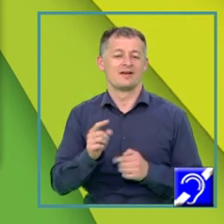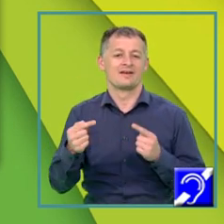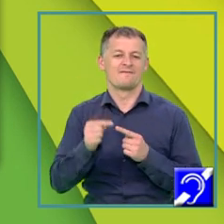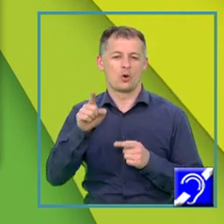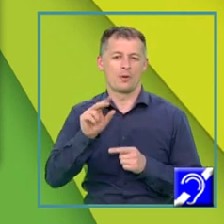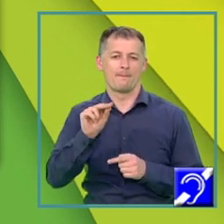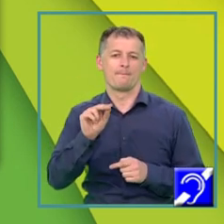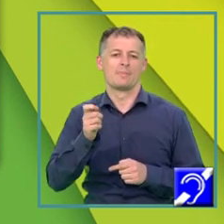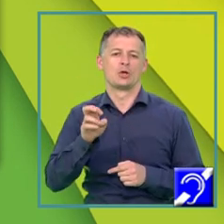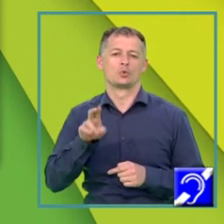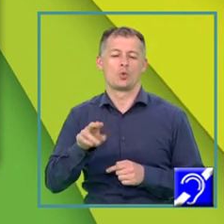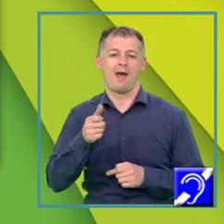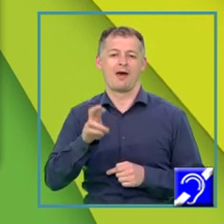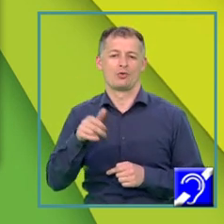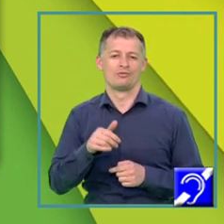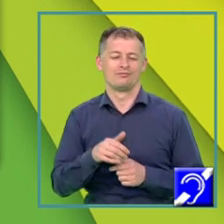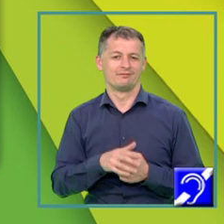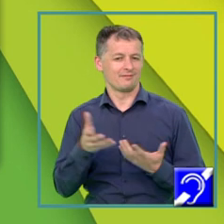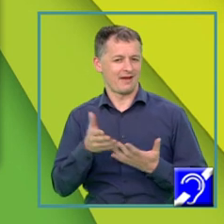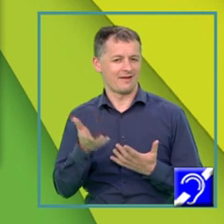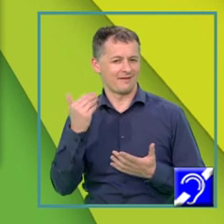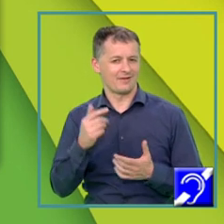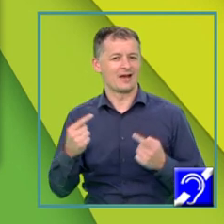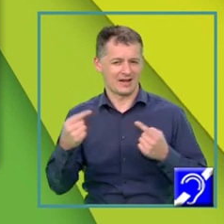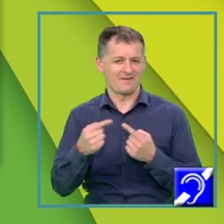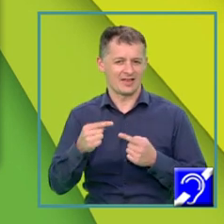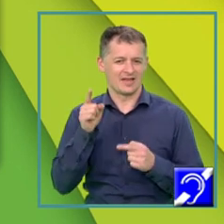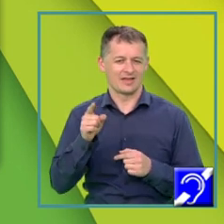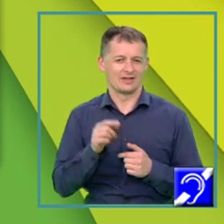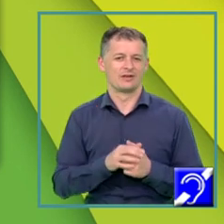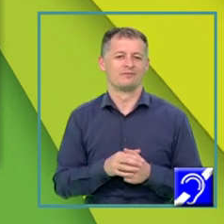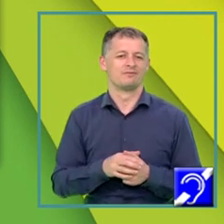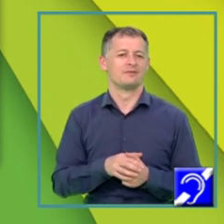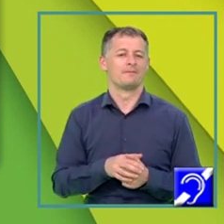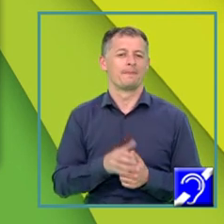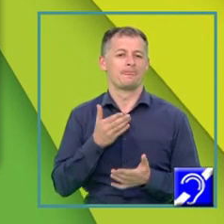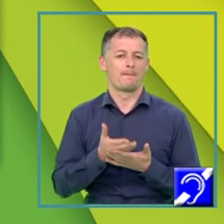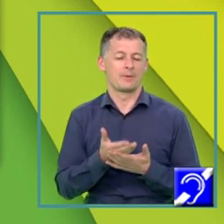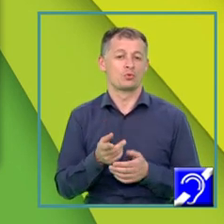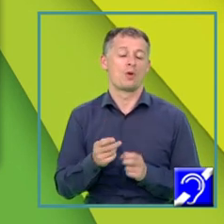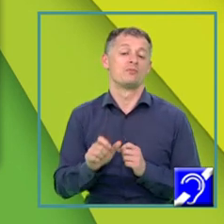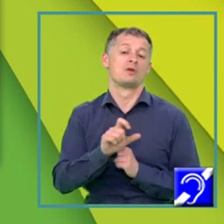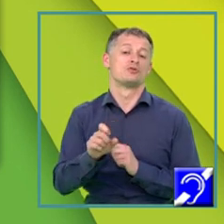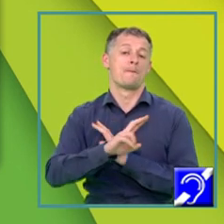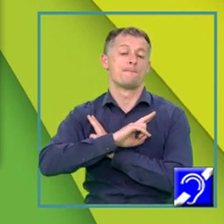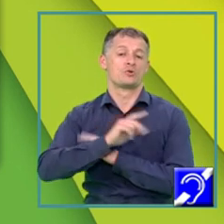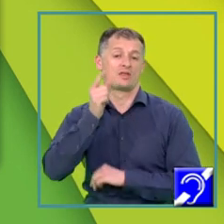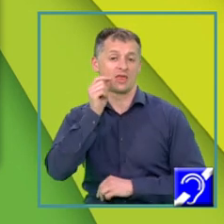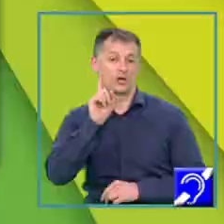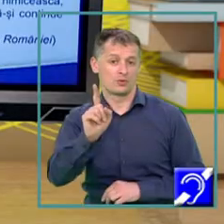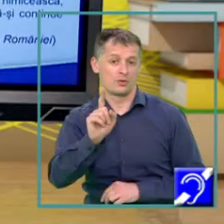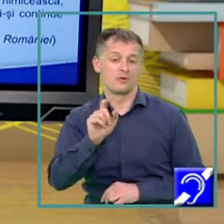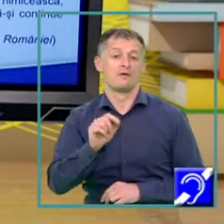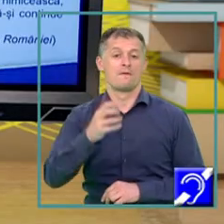cel cu care Ștefan cel Mare era în rivalitate, da, ca urmare a morții tatălui său, voievodul Bogdan al